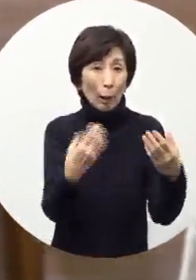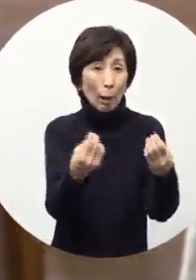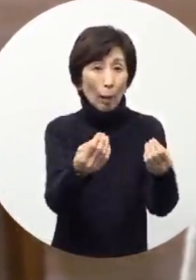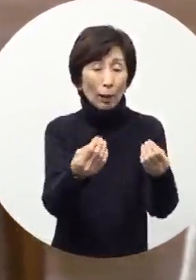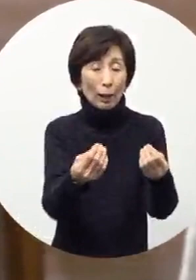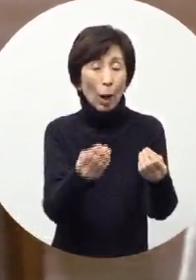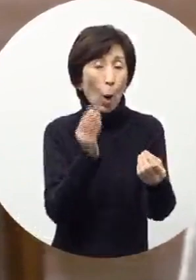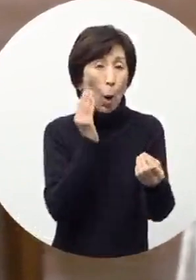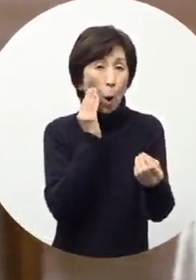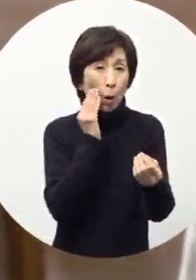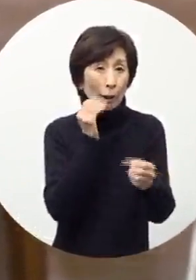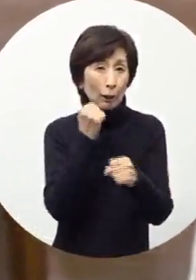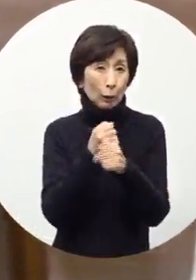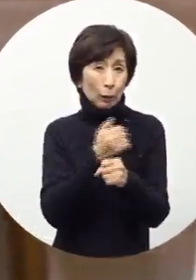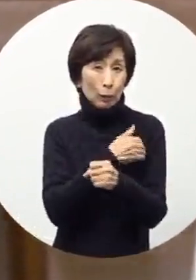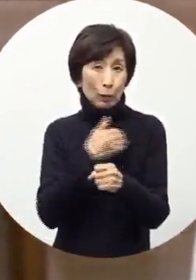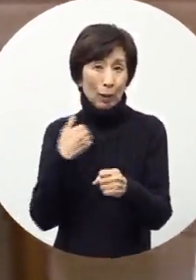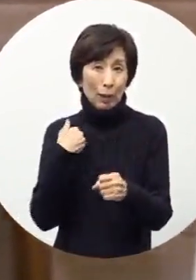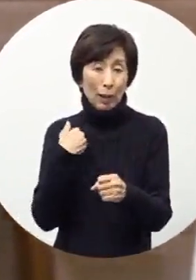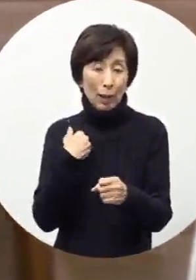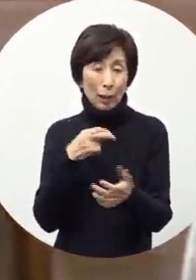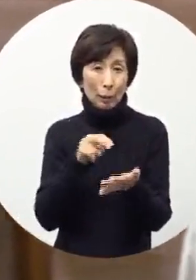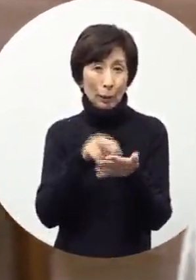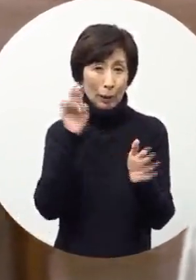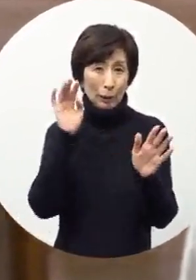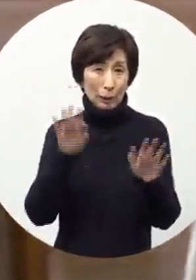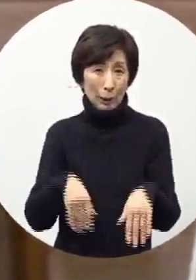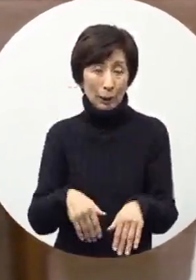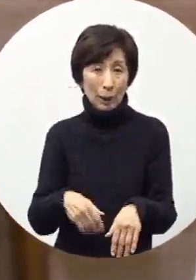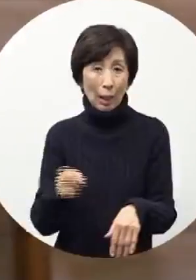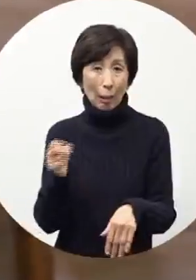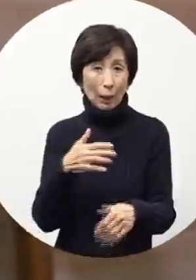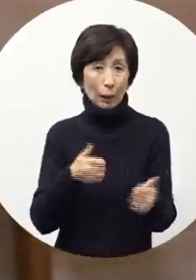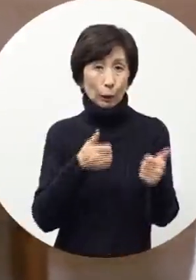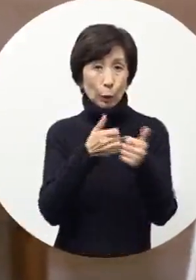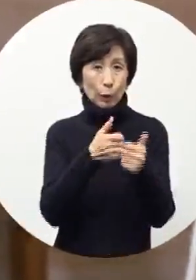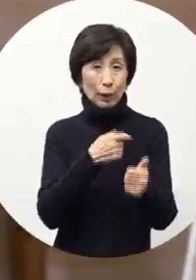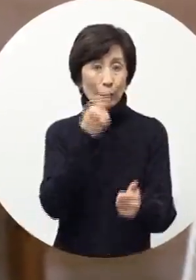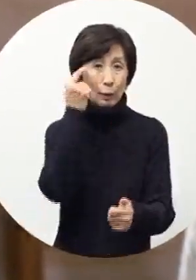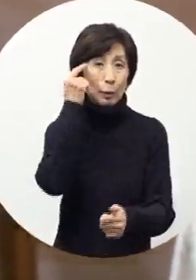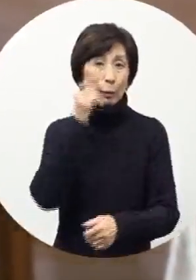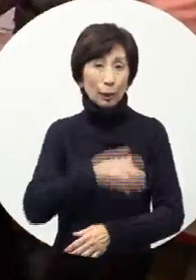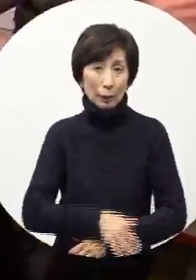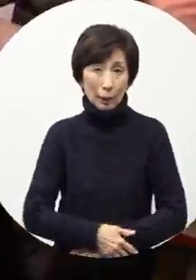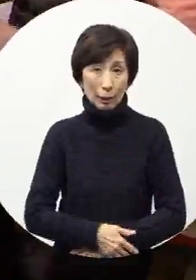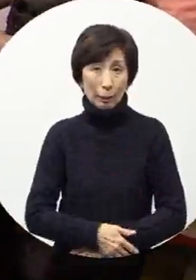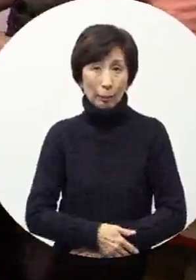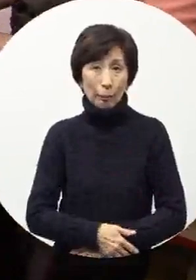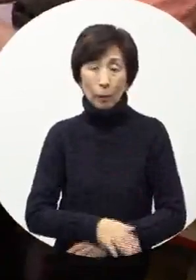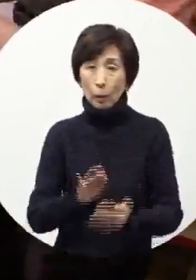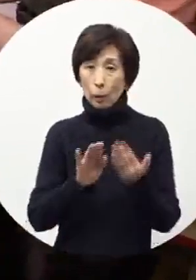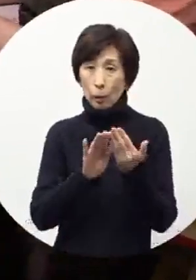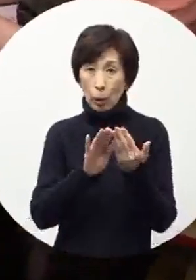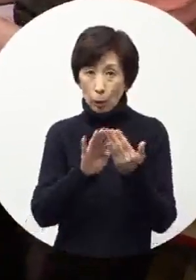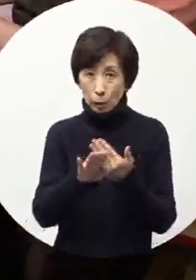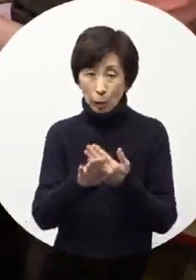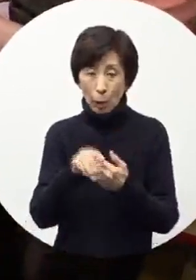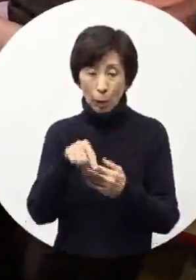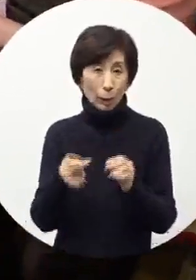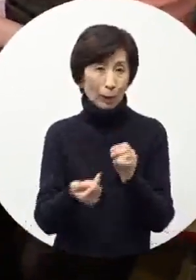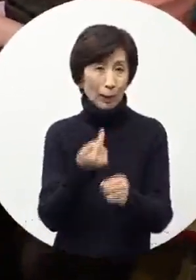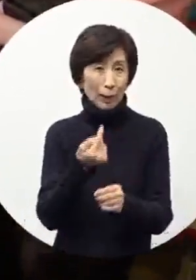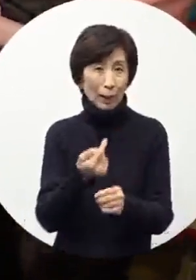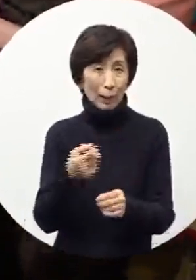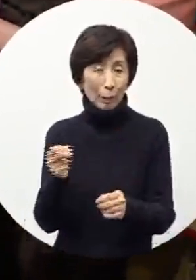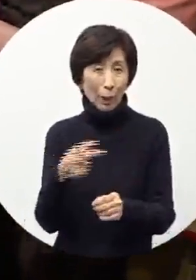美味しいものができると、あのびっくりして、また本当挑戦してみたいと思います。 はい、今後これをきっかけにまた来た